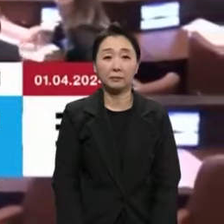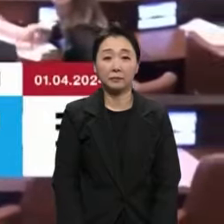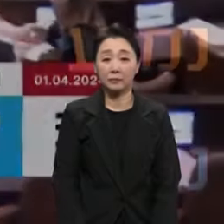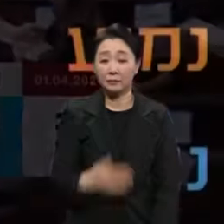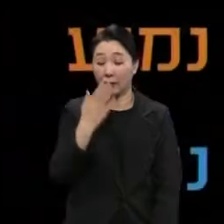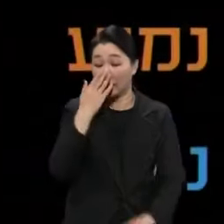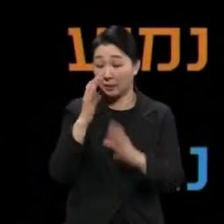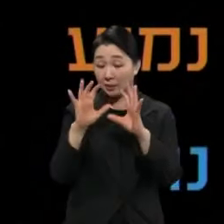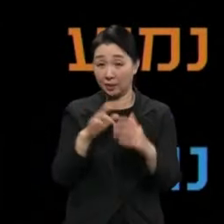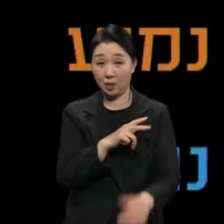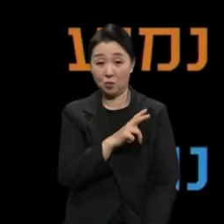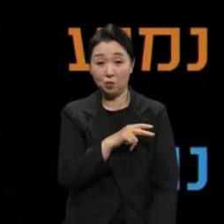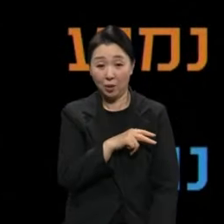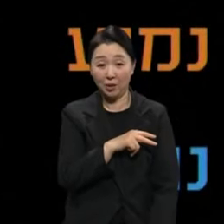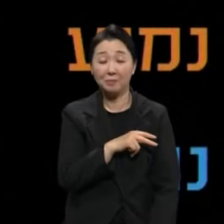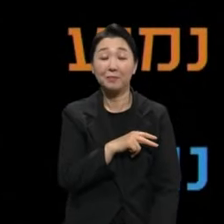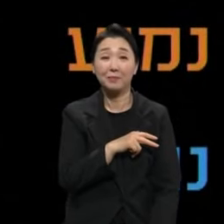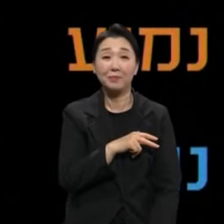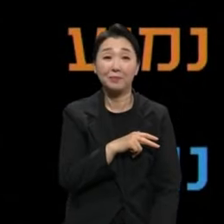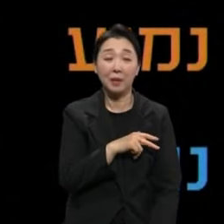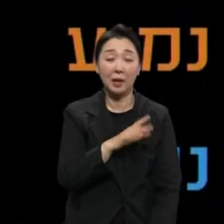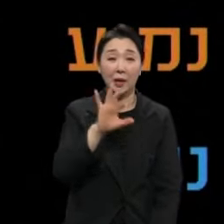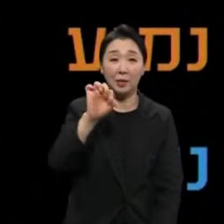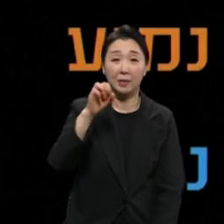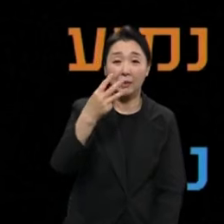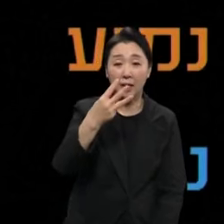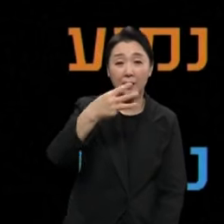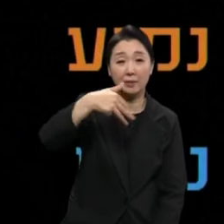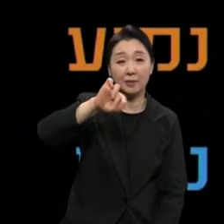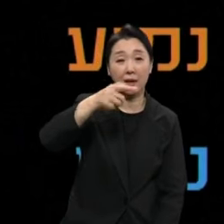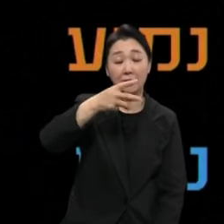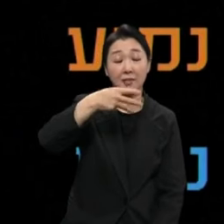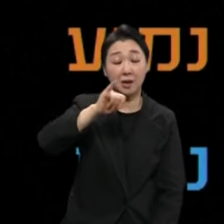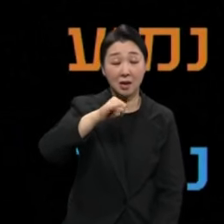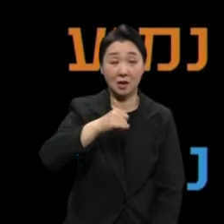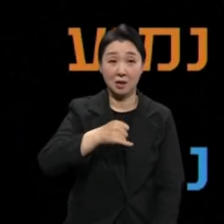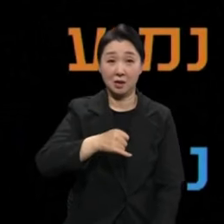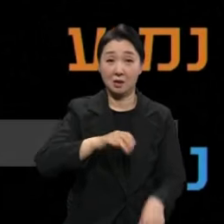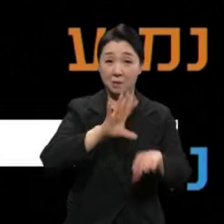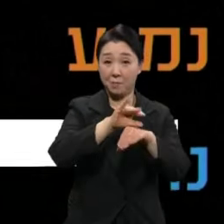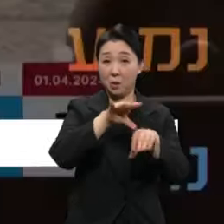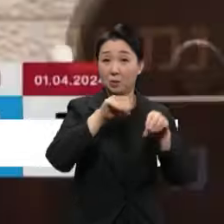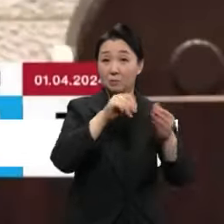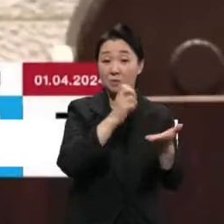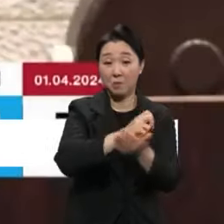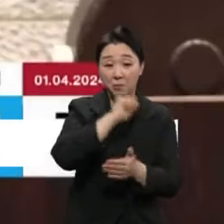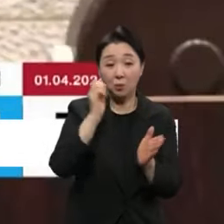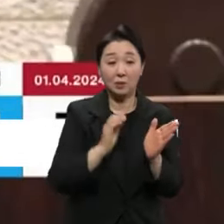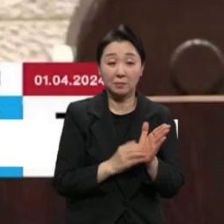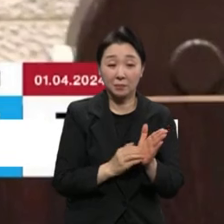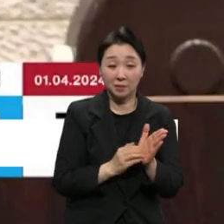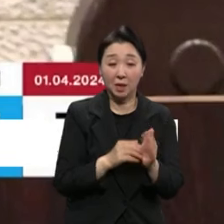이스라엘 의회는 현지 시간 1일 이른바 알자지라 방송 금지법을 통과시켰습니다.